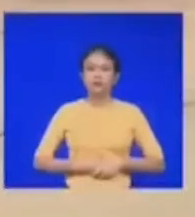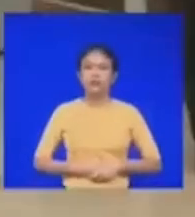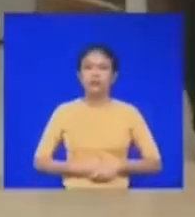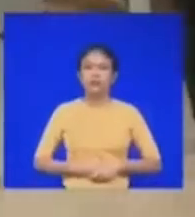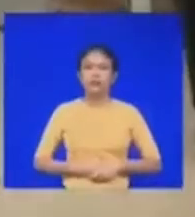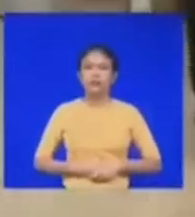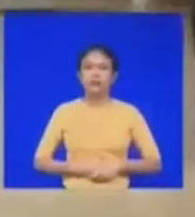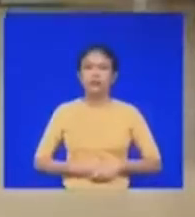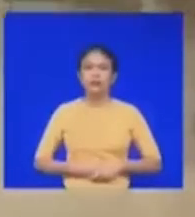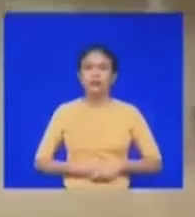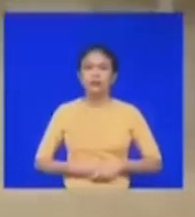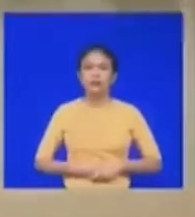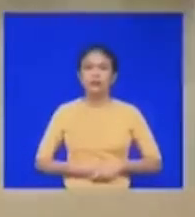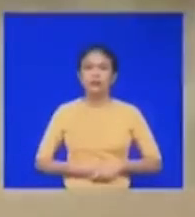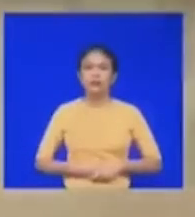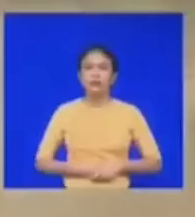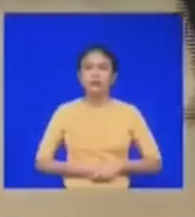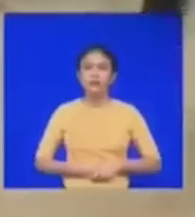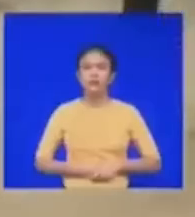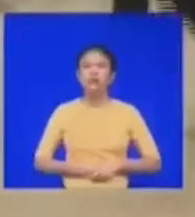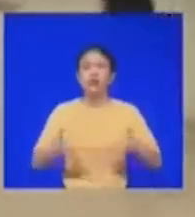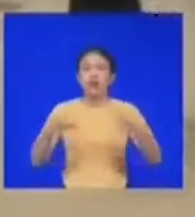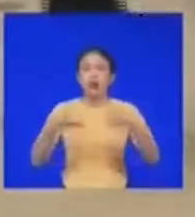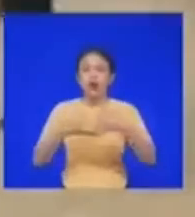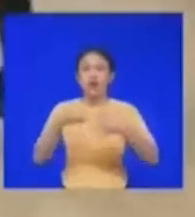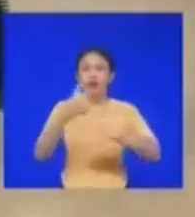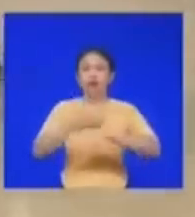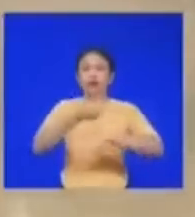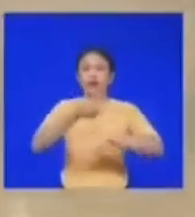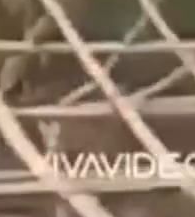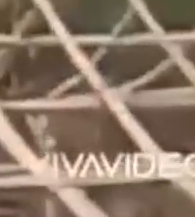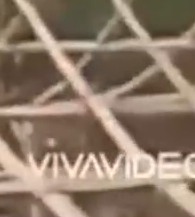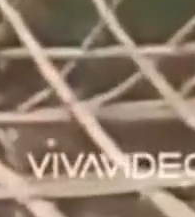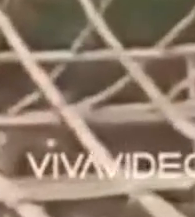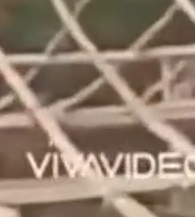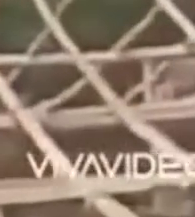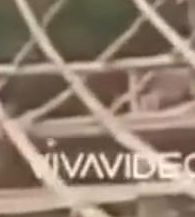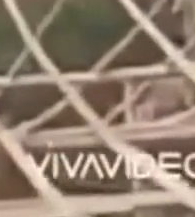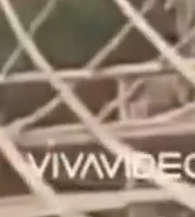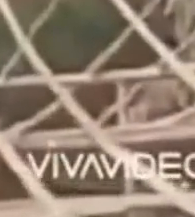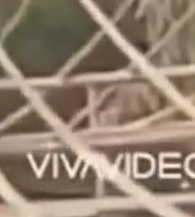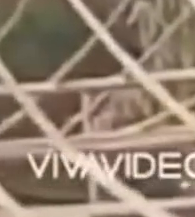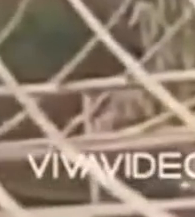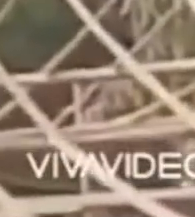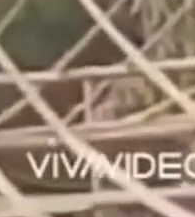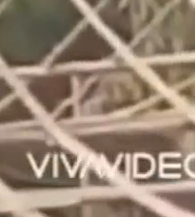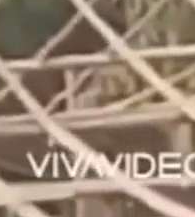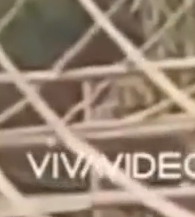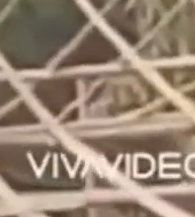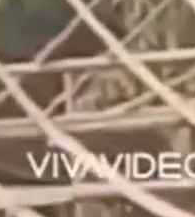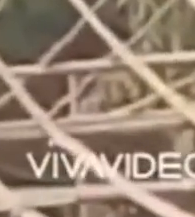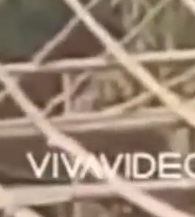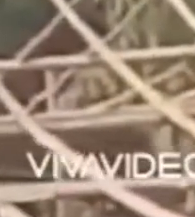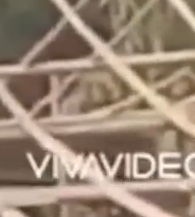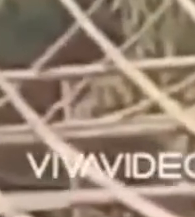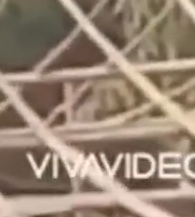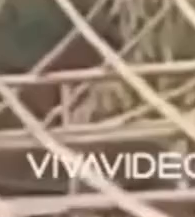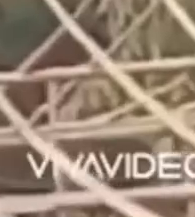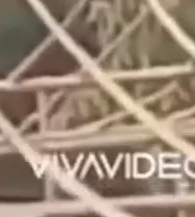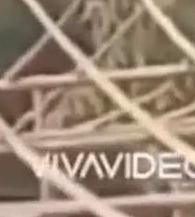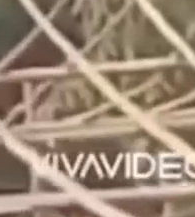ระหว่างกองทัพเมียนมากับฝ่ายต่อต้านรัฐบาลเกิดขึ้นบ่อยที่ดีขึ้นตามสถิติเนี่ยมากกว่า